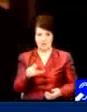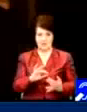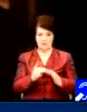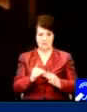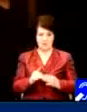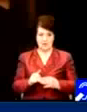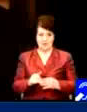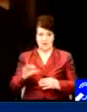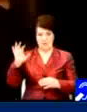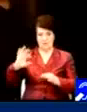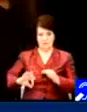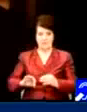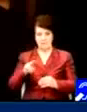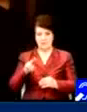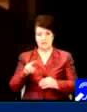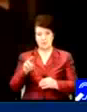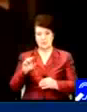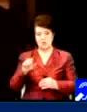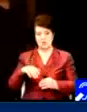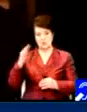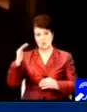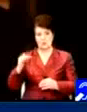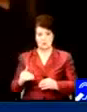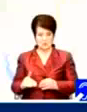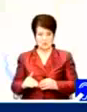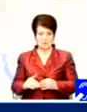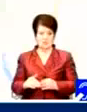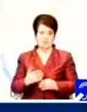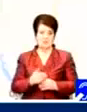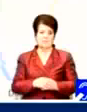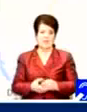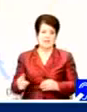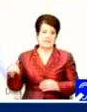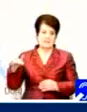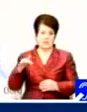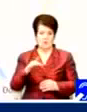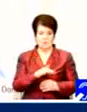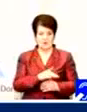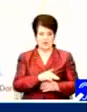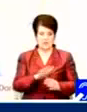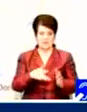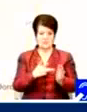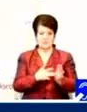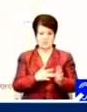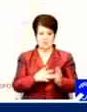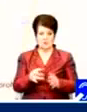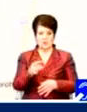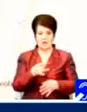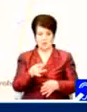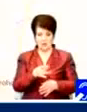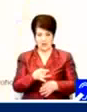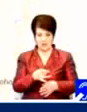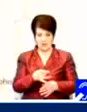satele Pătrăuții de Jos, Pătrăuții de Sus, Cupca și Suceveni s-au pornit cu toții către centrul raional Hliboca.